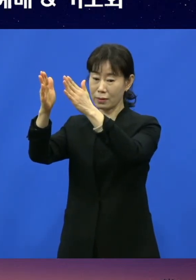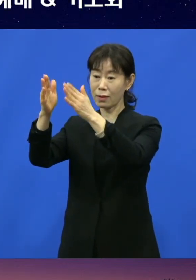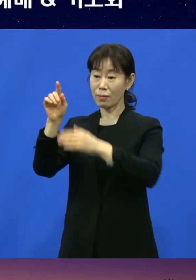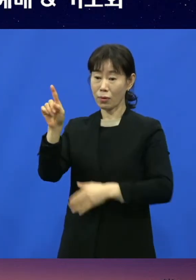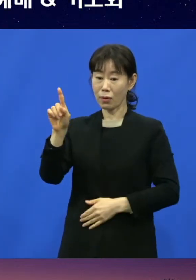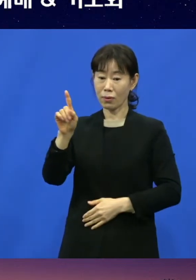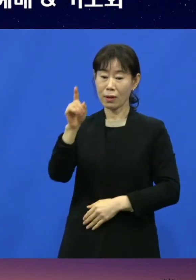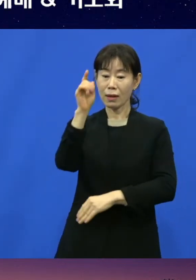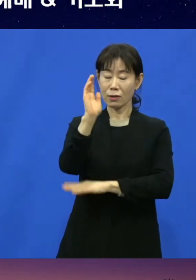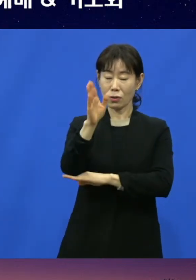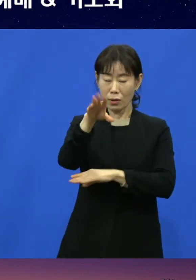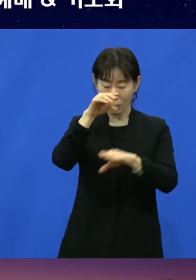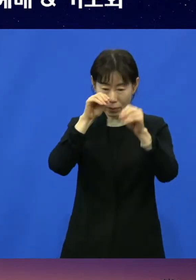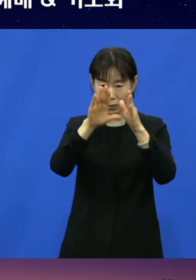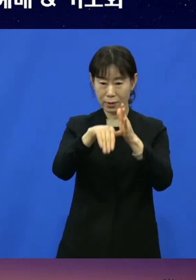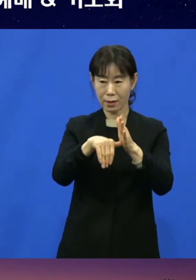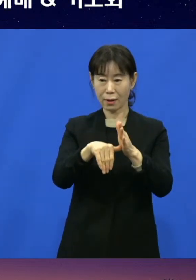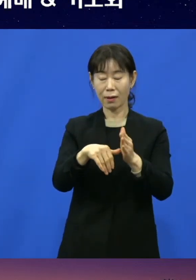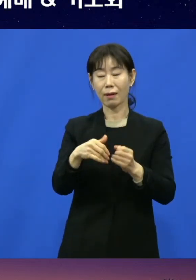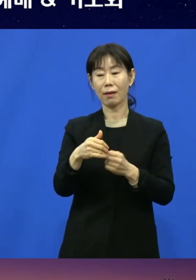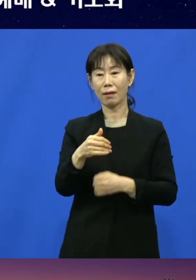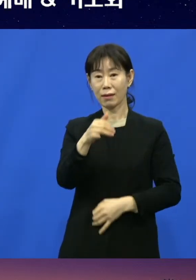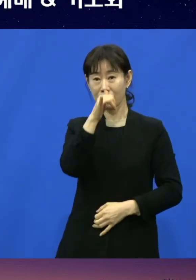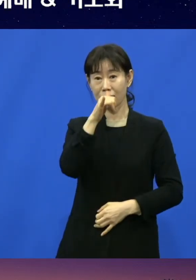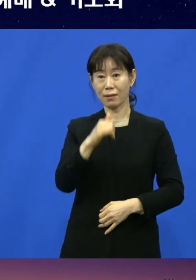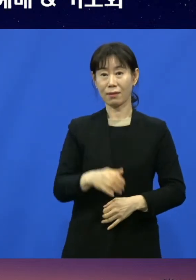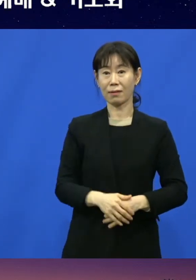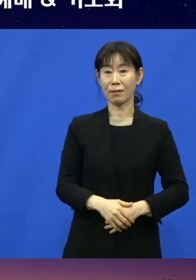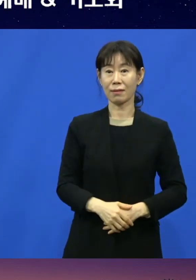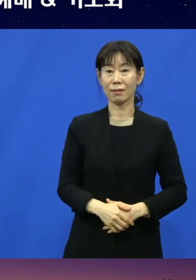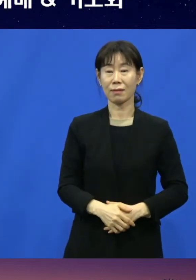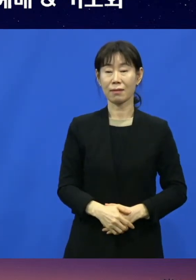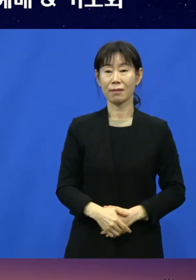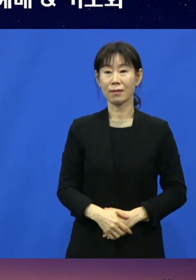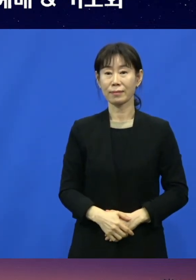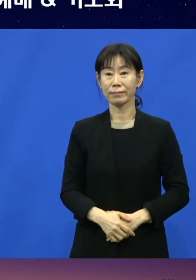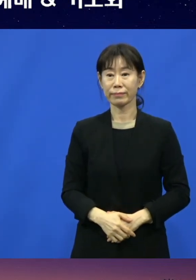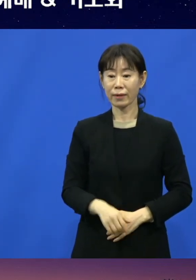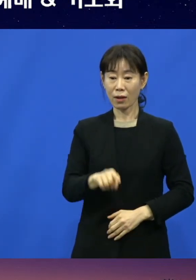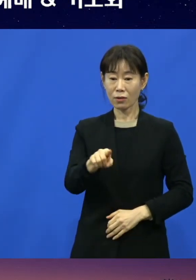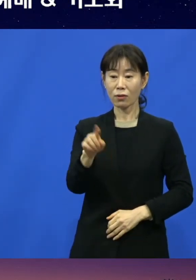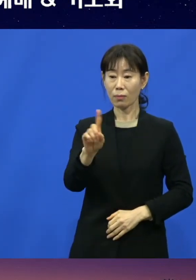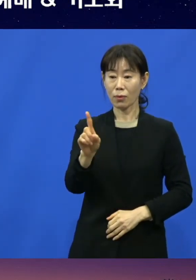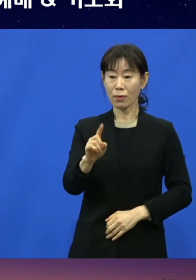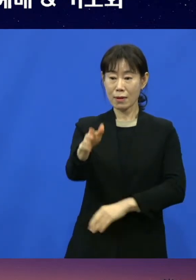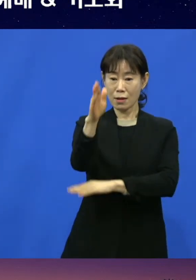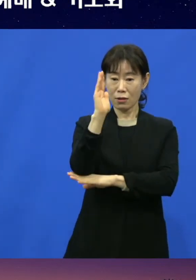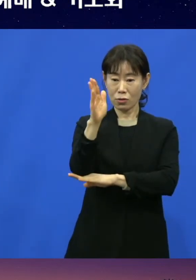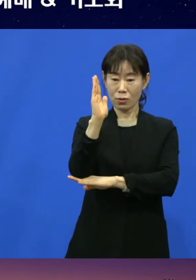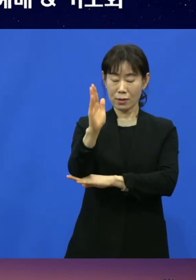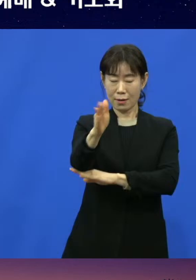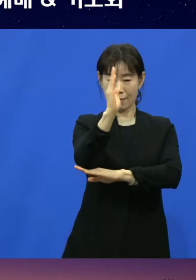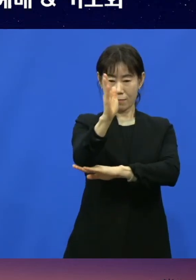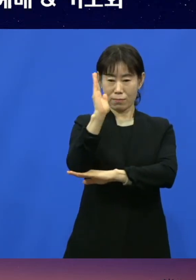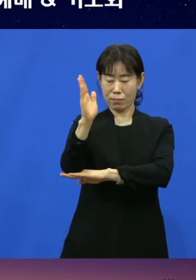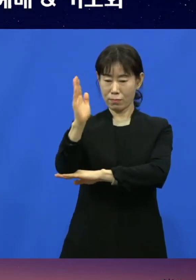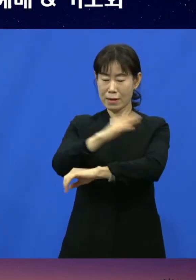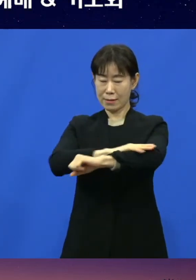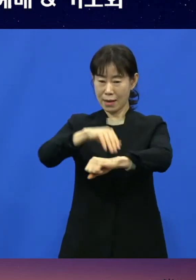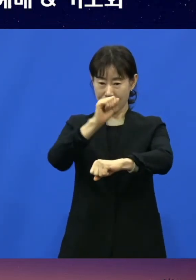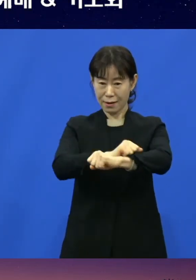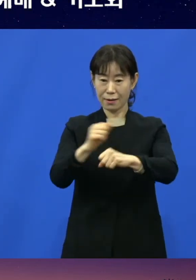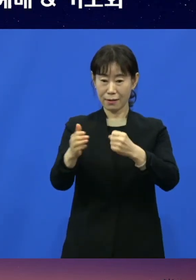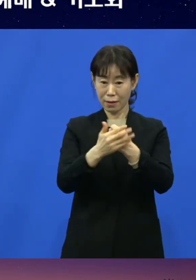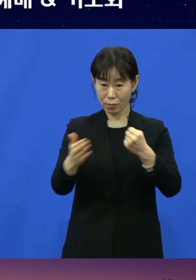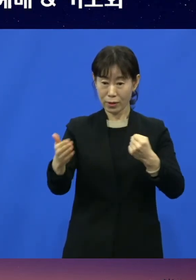깊숙하게 밀고 들어간 거예요. 그건 설교자가 한 게 아니고 그 진리와 그 사람의